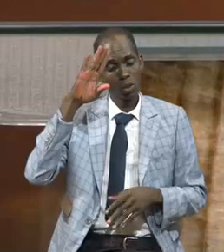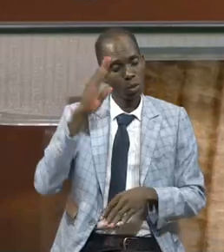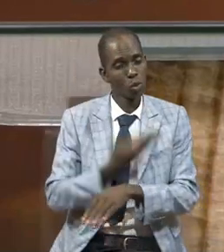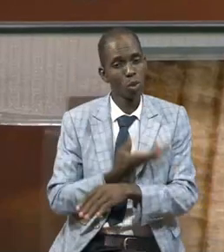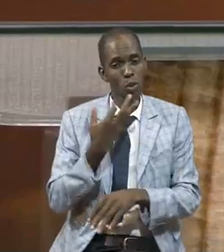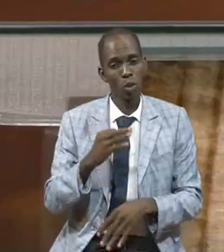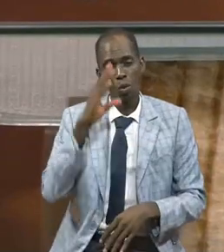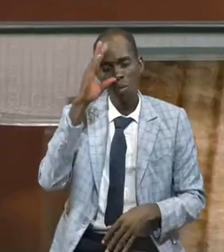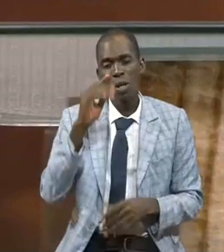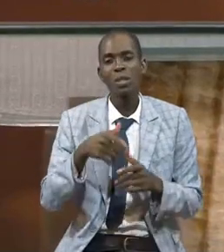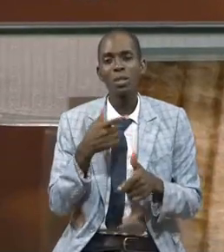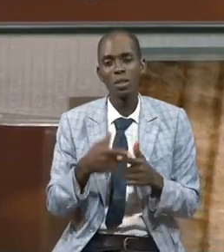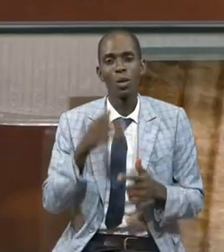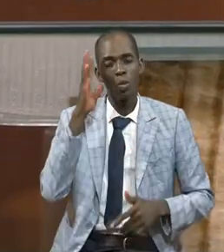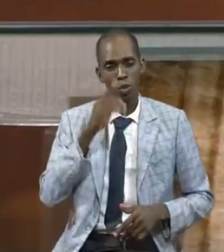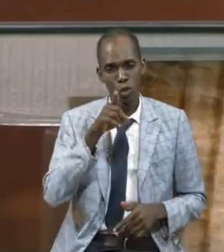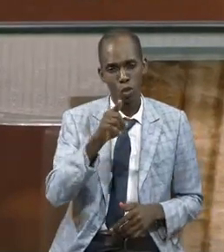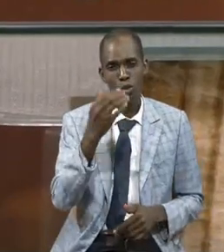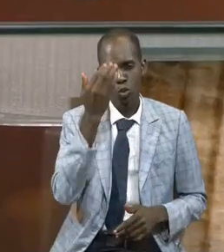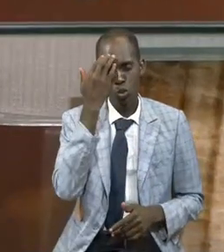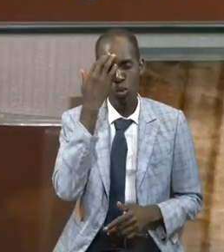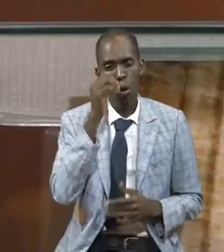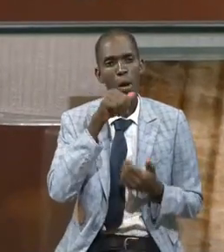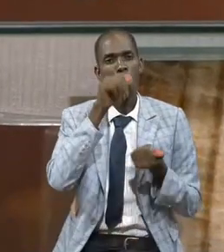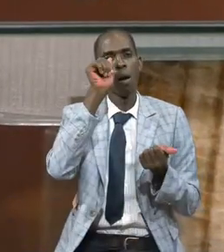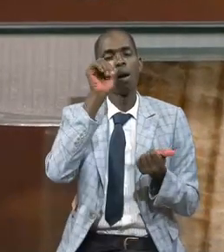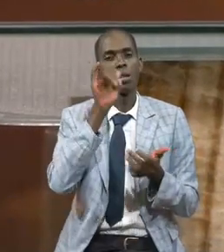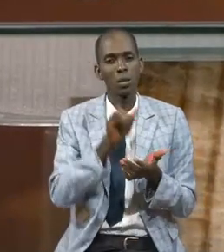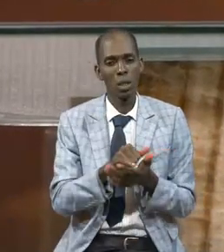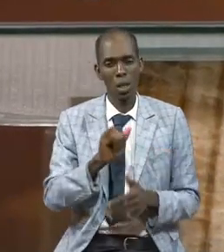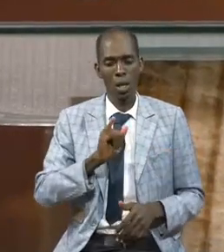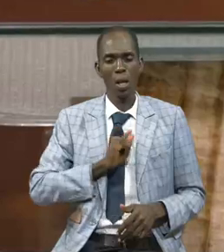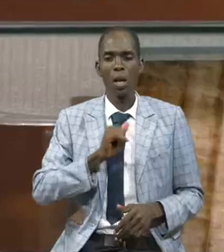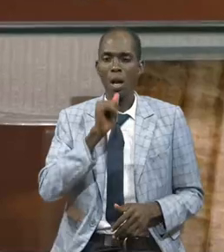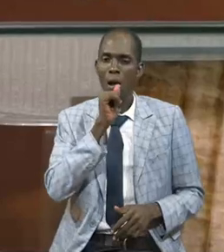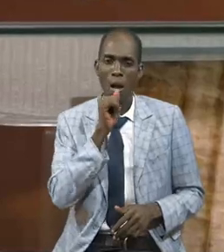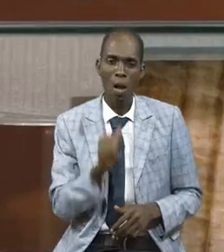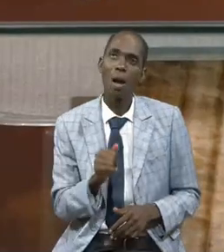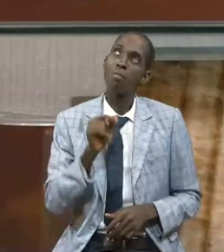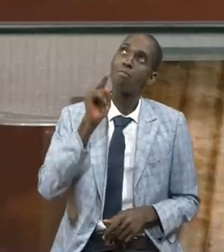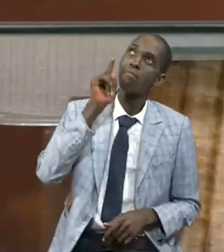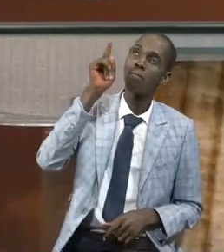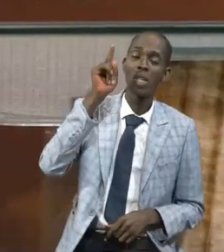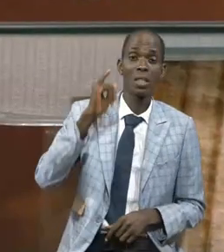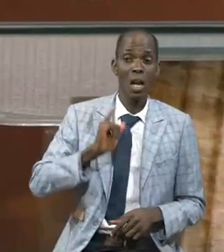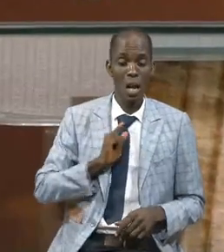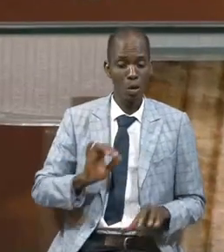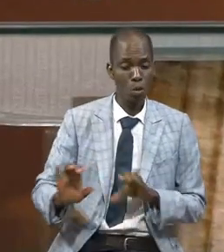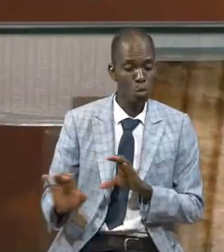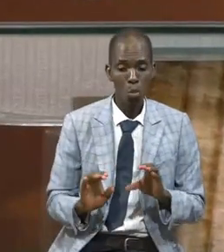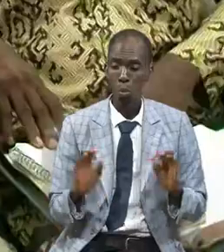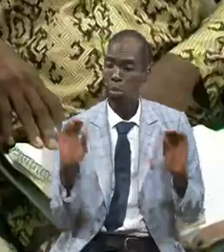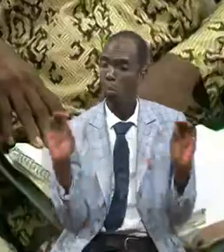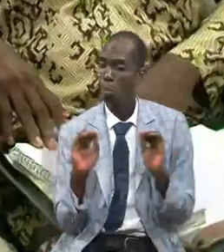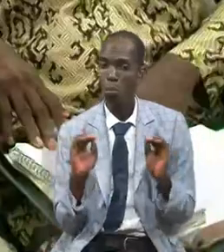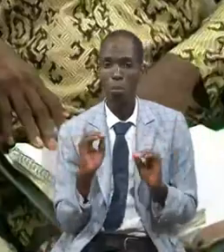alors vous connaîtrez ce que je suis. Et que je ne fais rien de moi-même, mais